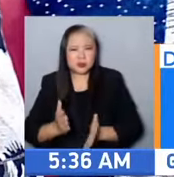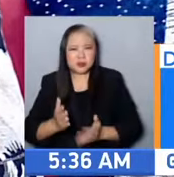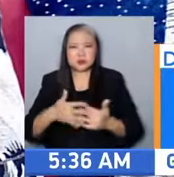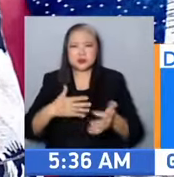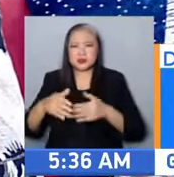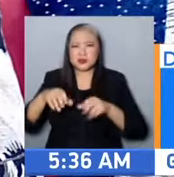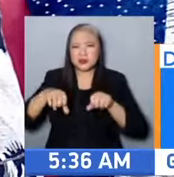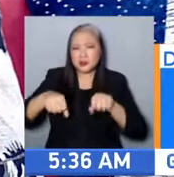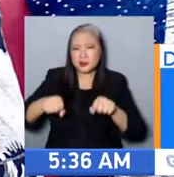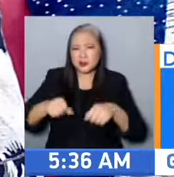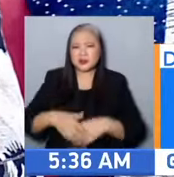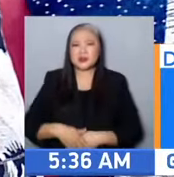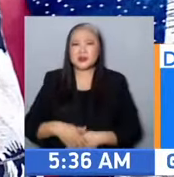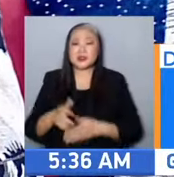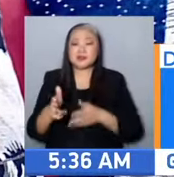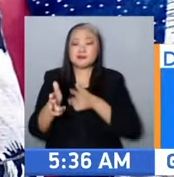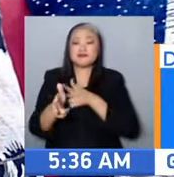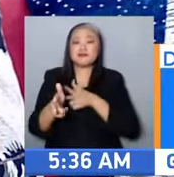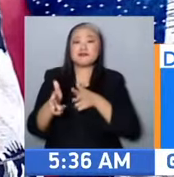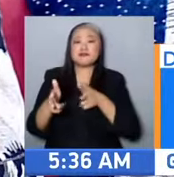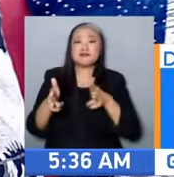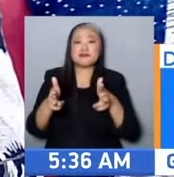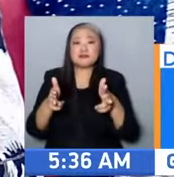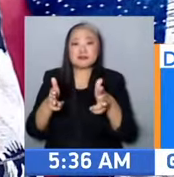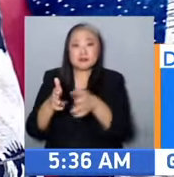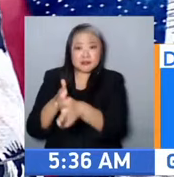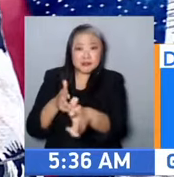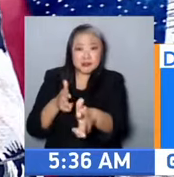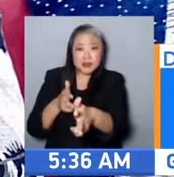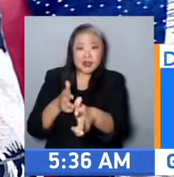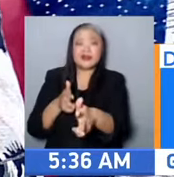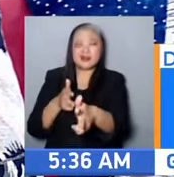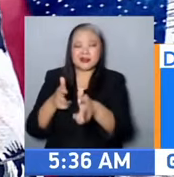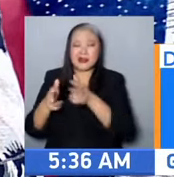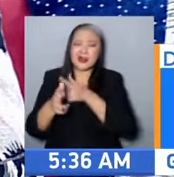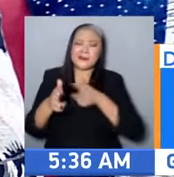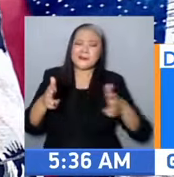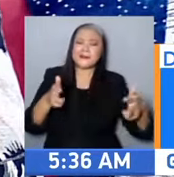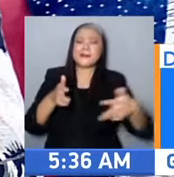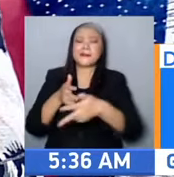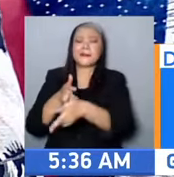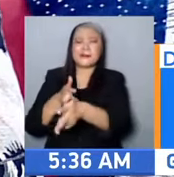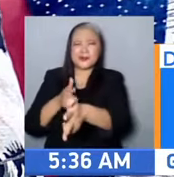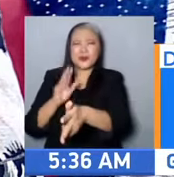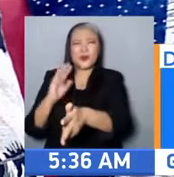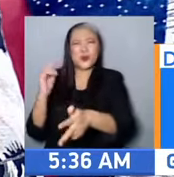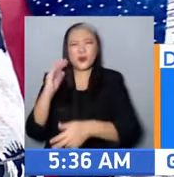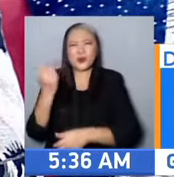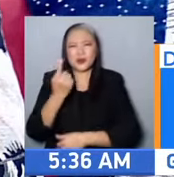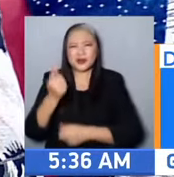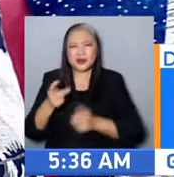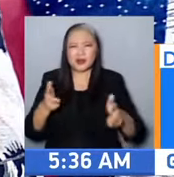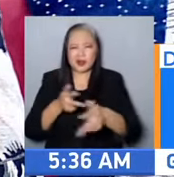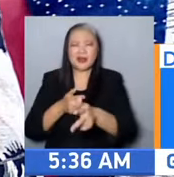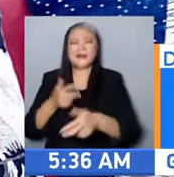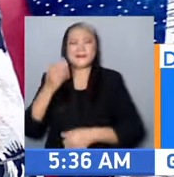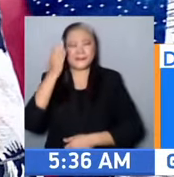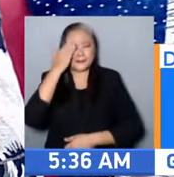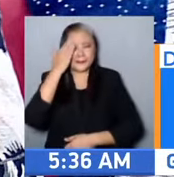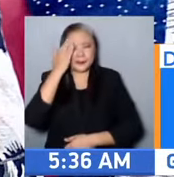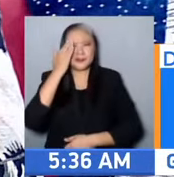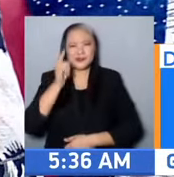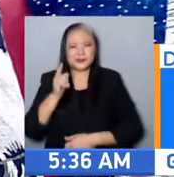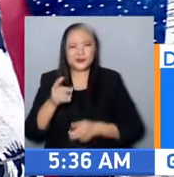lulusot doon at pupunta na sila doon sa may barrier, doon sila lalabas. So, ginagawa talaga nila. Walang nanguhuli. Alam nila kung saan walang nanguhuli. Ito na. Wala